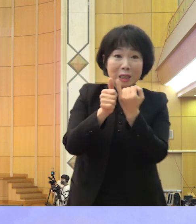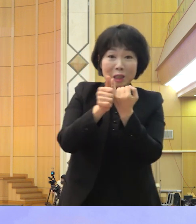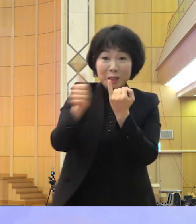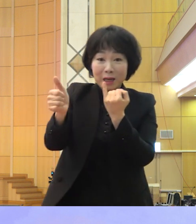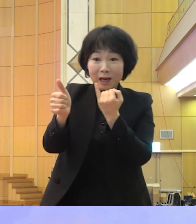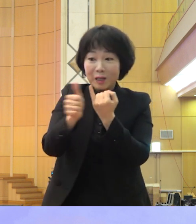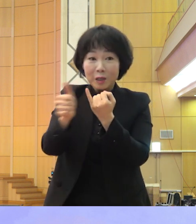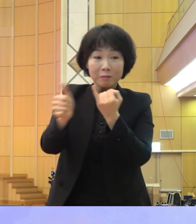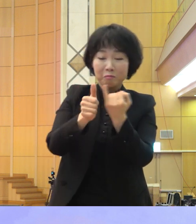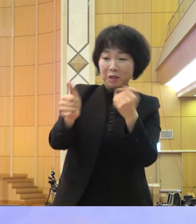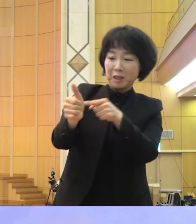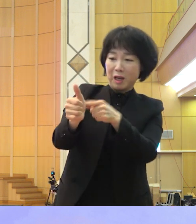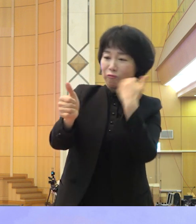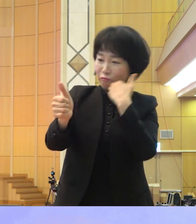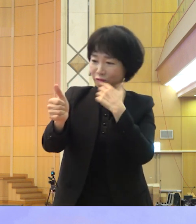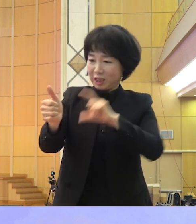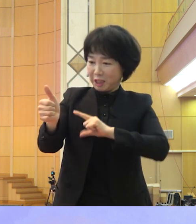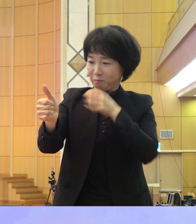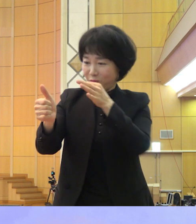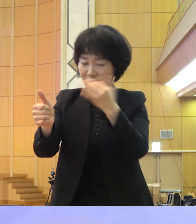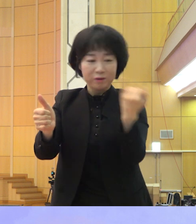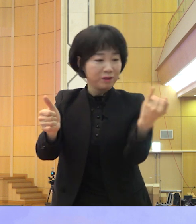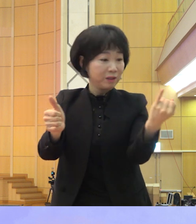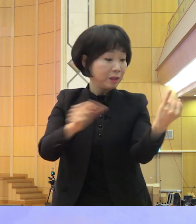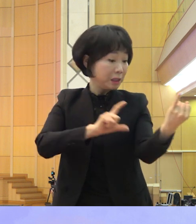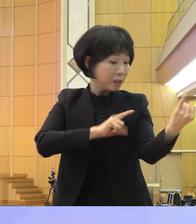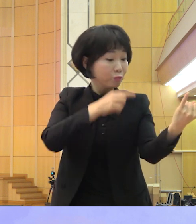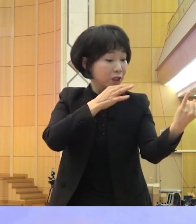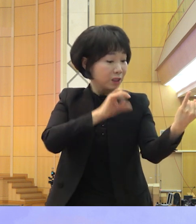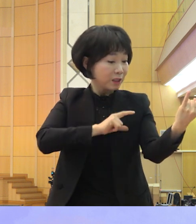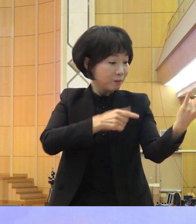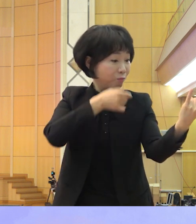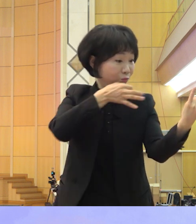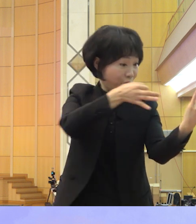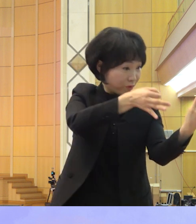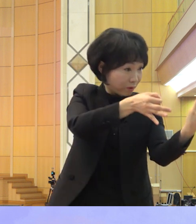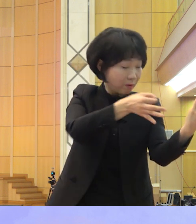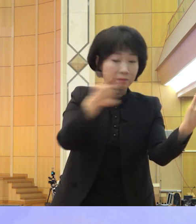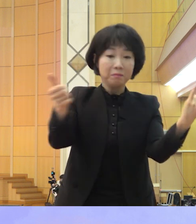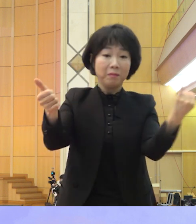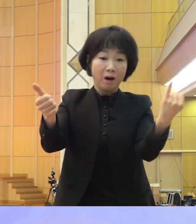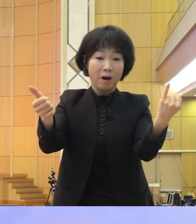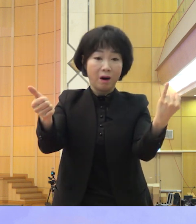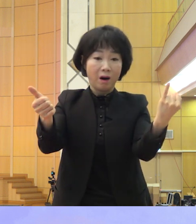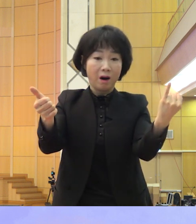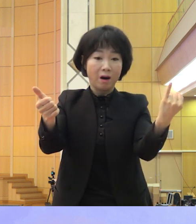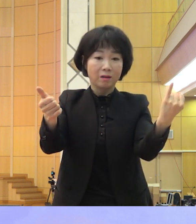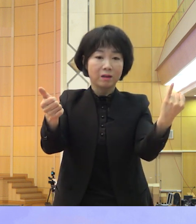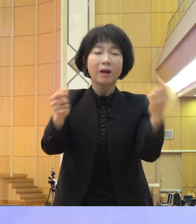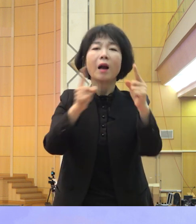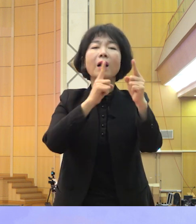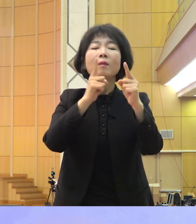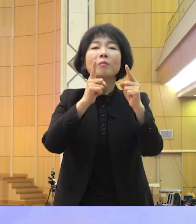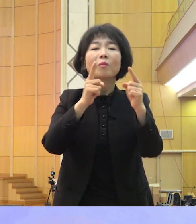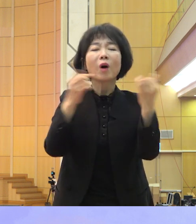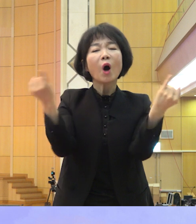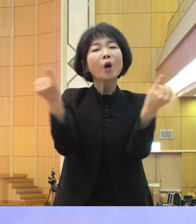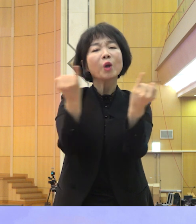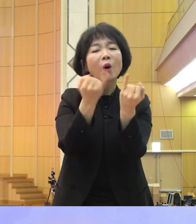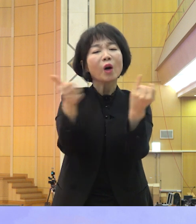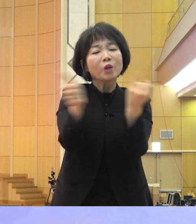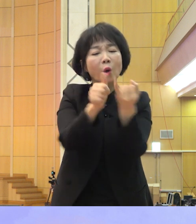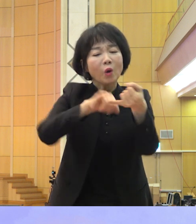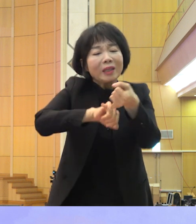신랑 누구누구 군과 신부 누구누구 양은 이렇게 하면서 서약도 받고 또